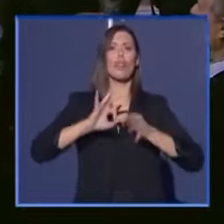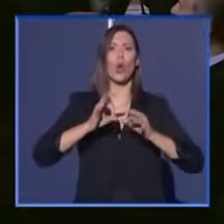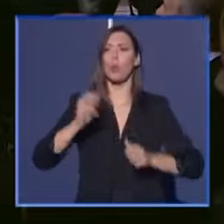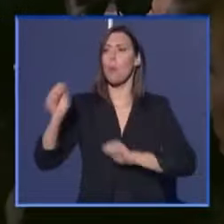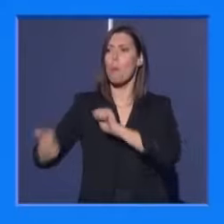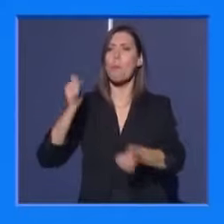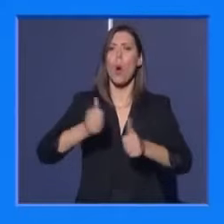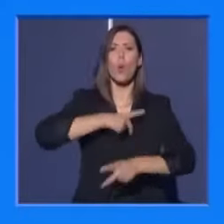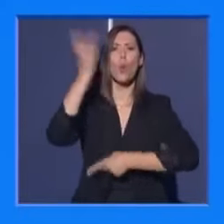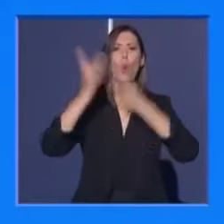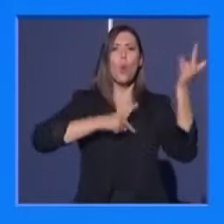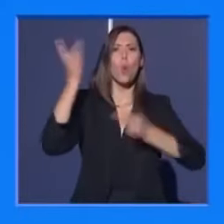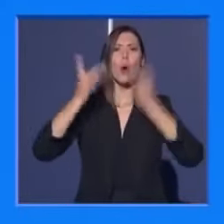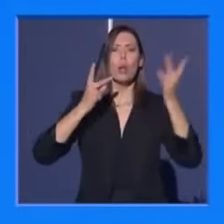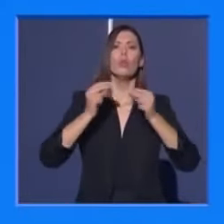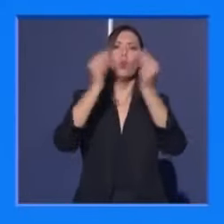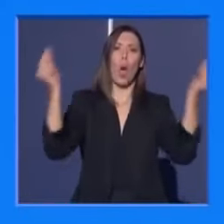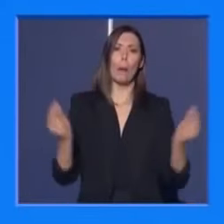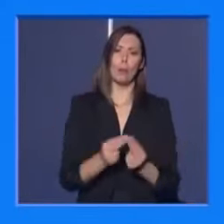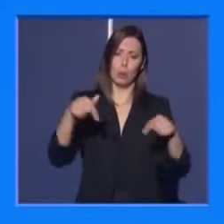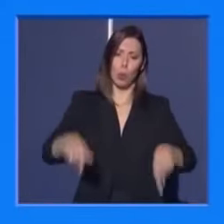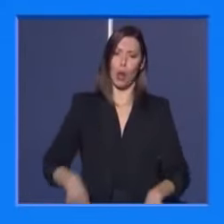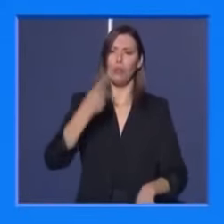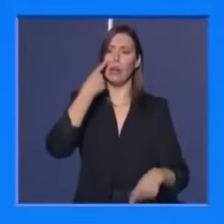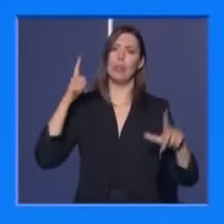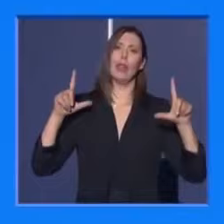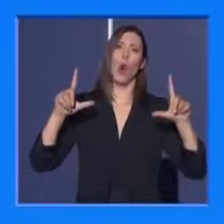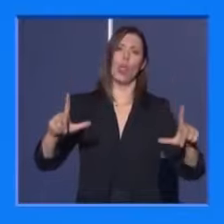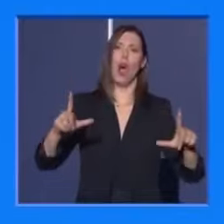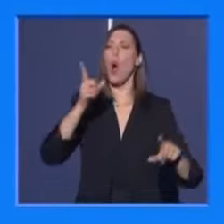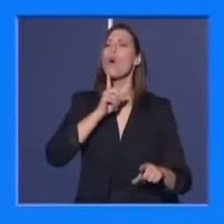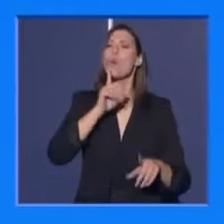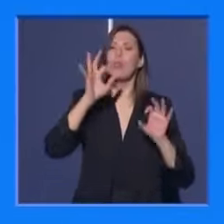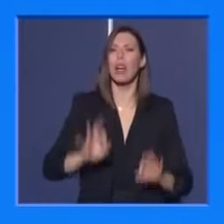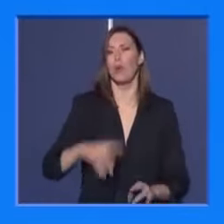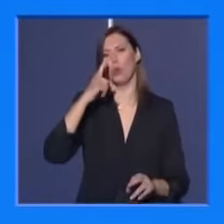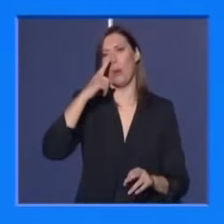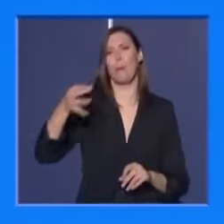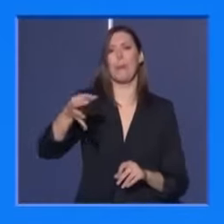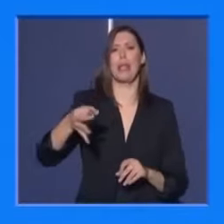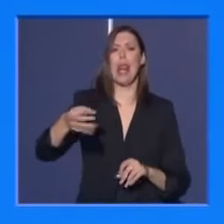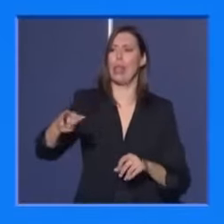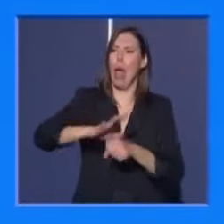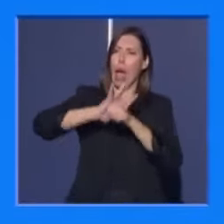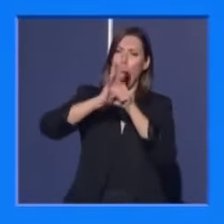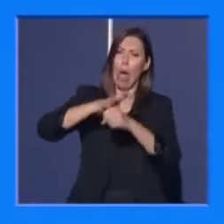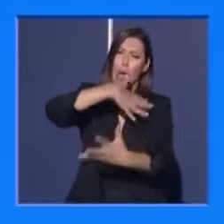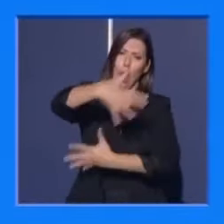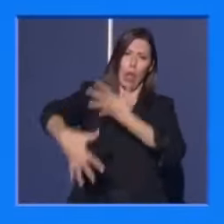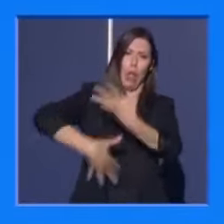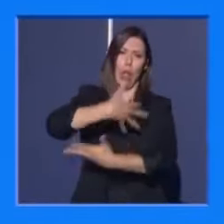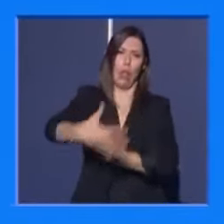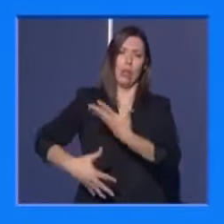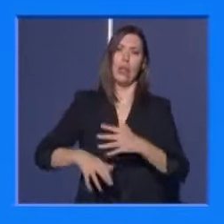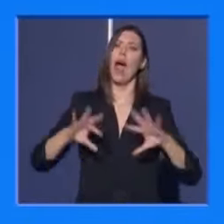εσχρά κολαστήρια της Μόριας. Κλειστά κέντρα χρειαζόμαστε λοιπόν. Διαχωρισμό των παράνομων